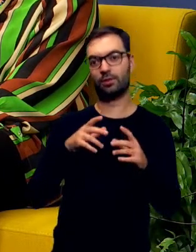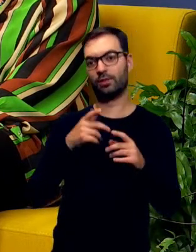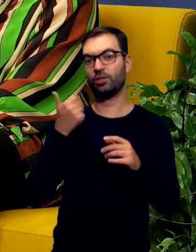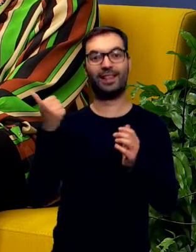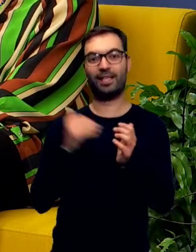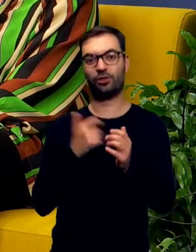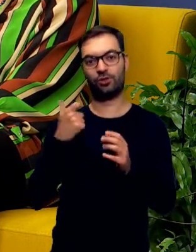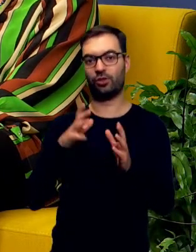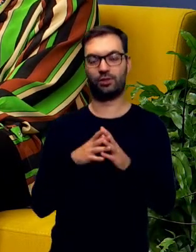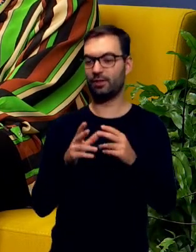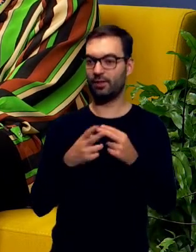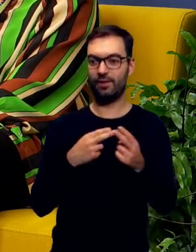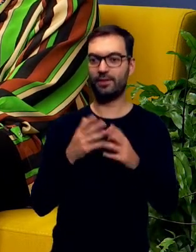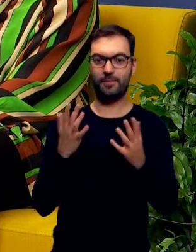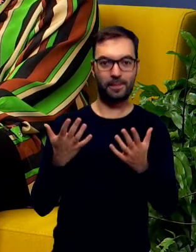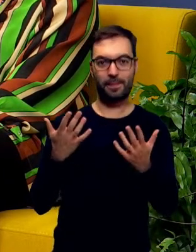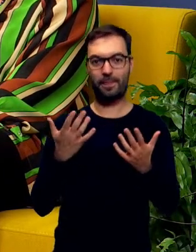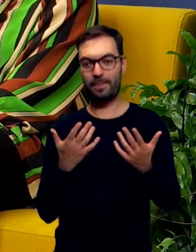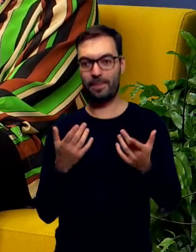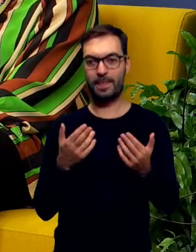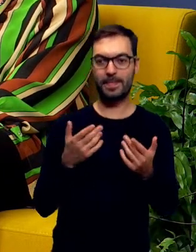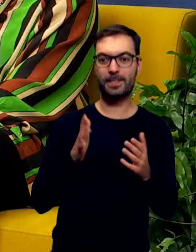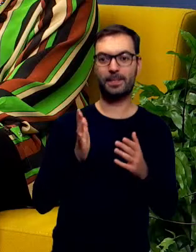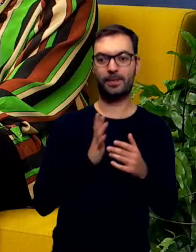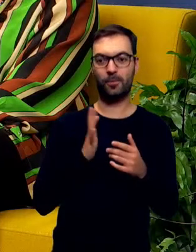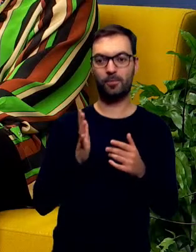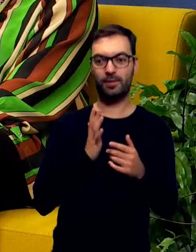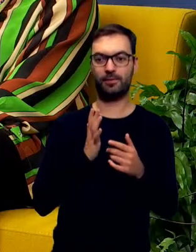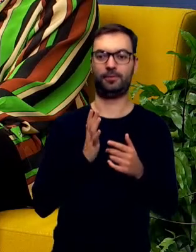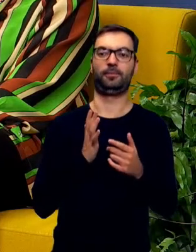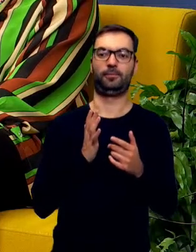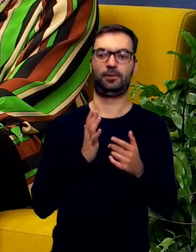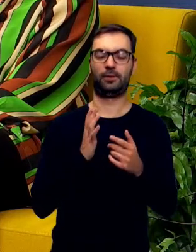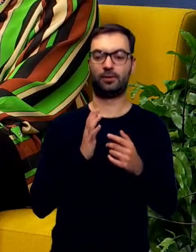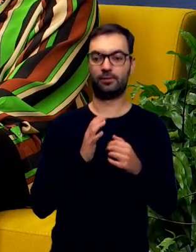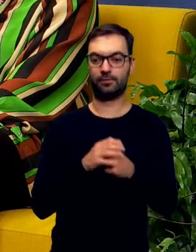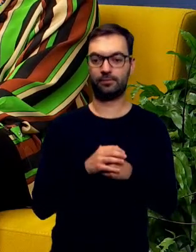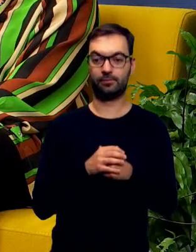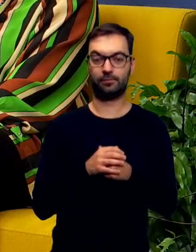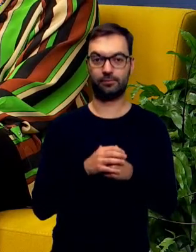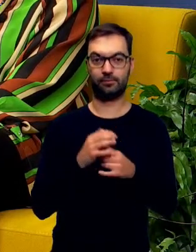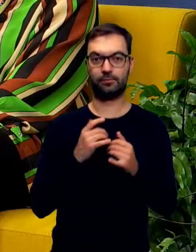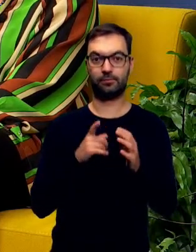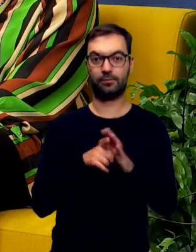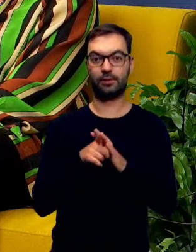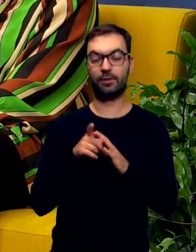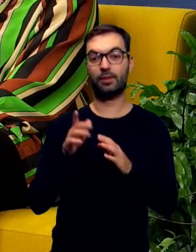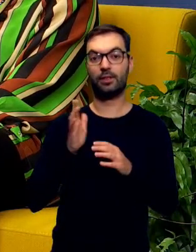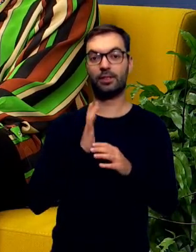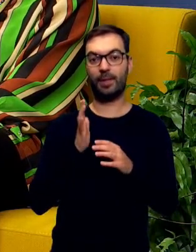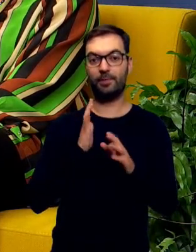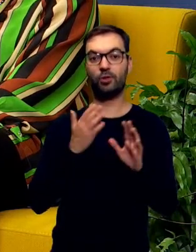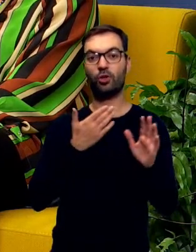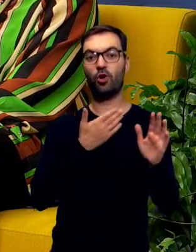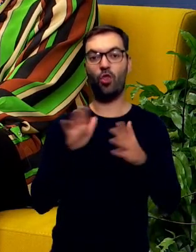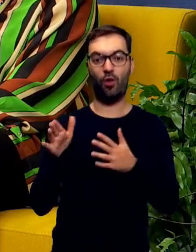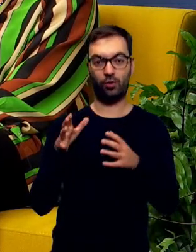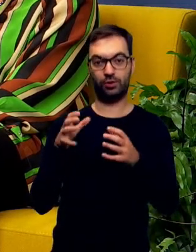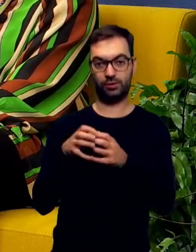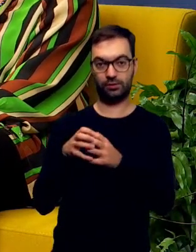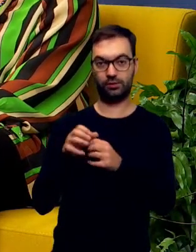czy 1110, prawda? Więc te ubezpieczenia od strony zabezpieczenia gotowości